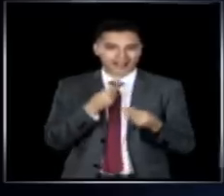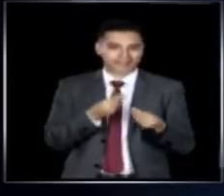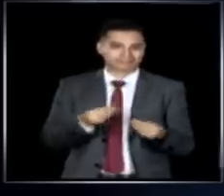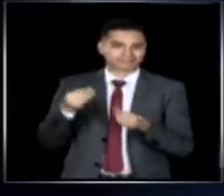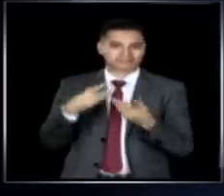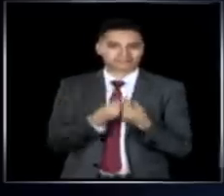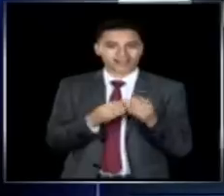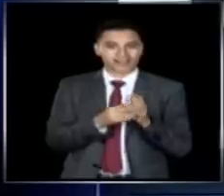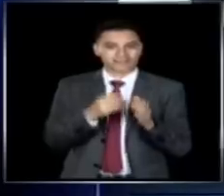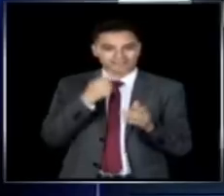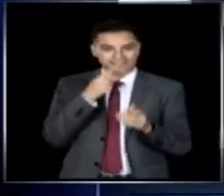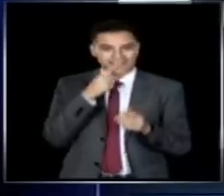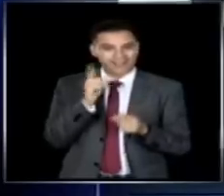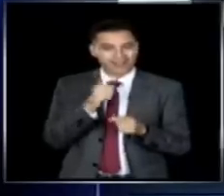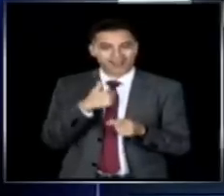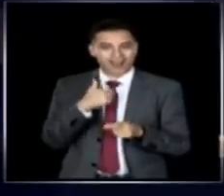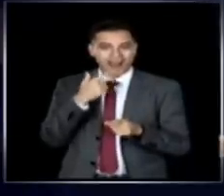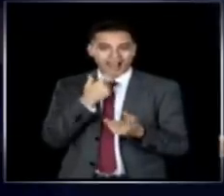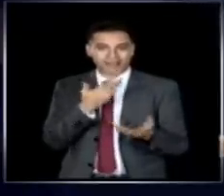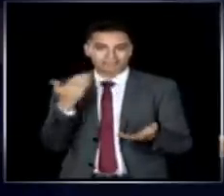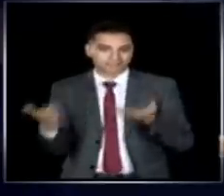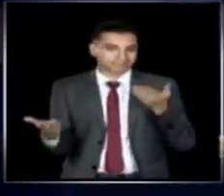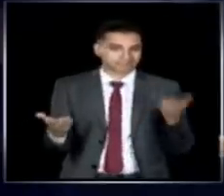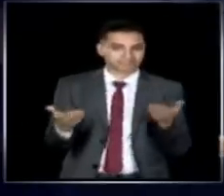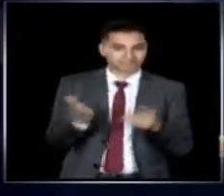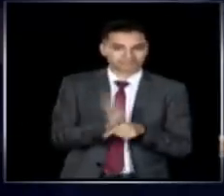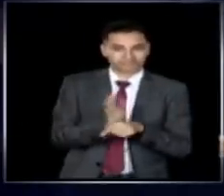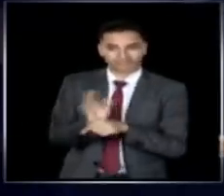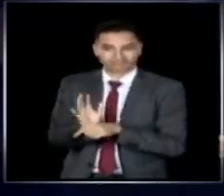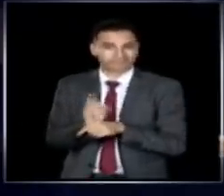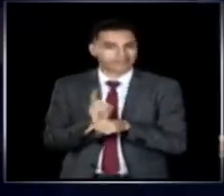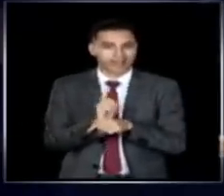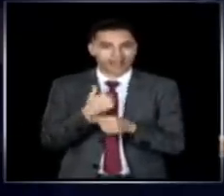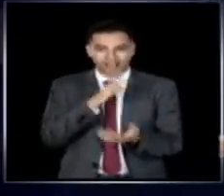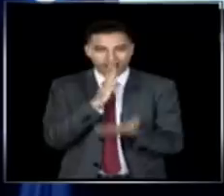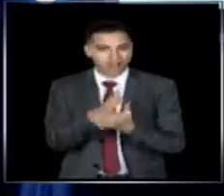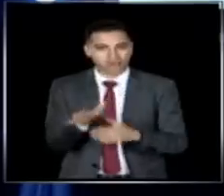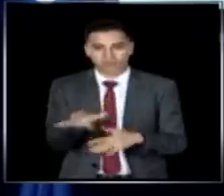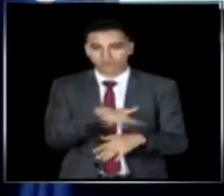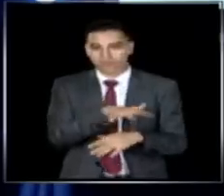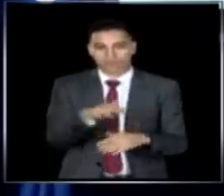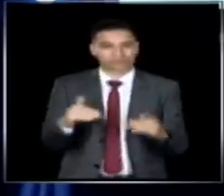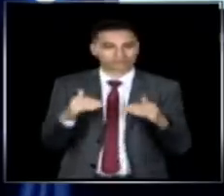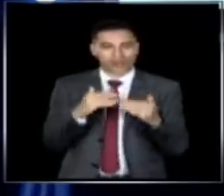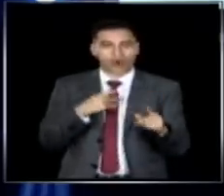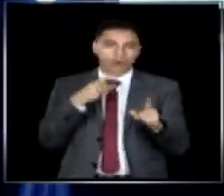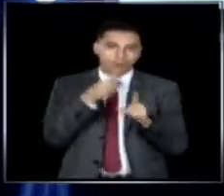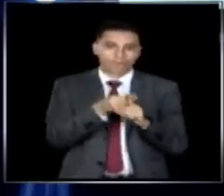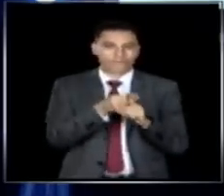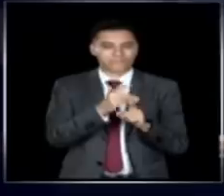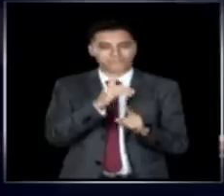عارف ليه يعني. انا ما بعرفش اتحيز لحد. طبعا. فعلا. حتى لو بحب حد ببقى